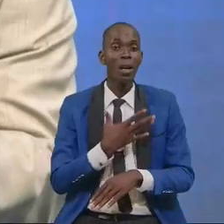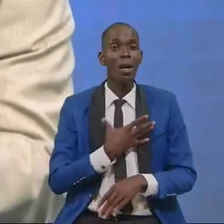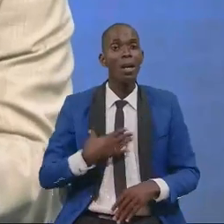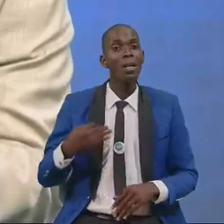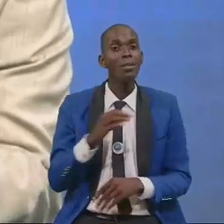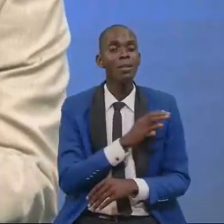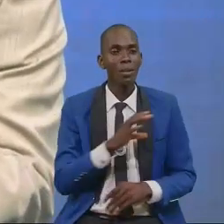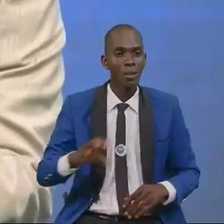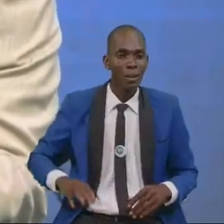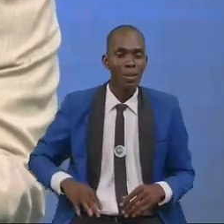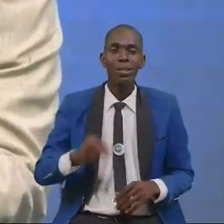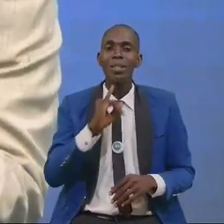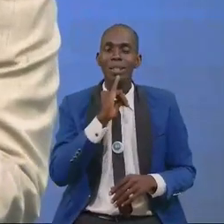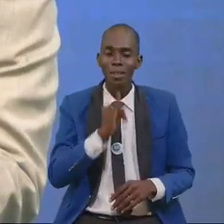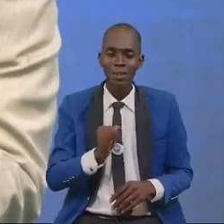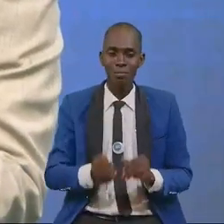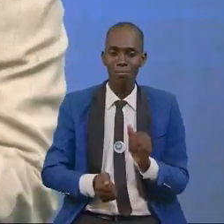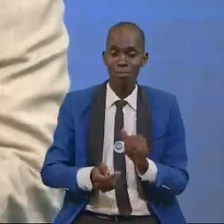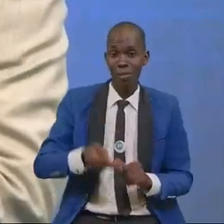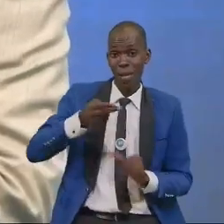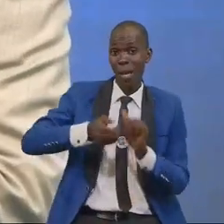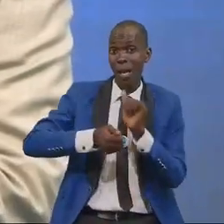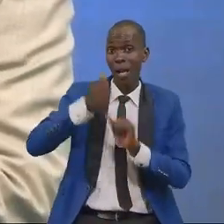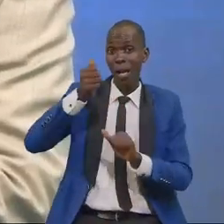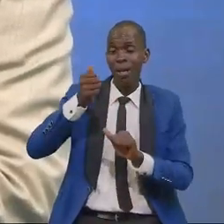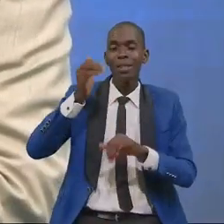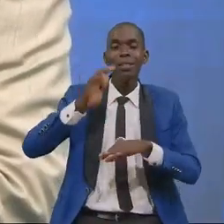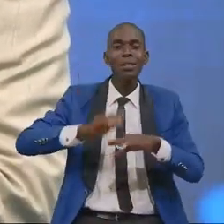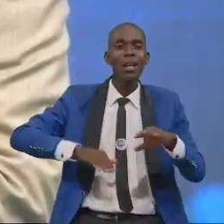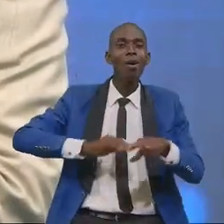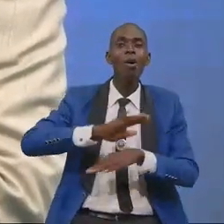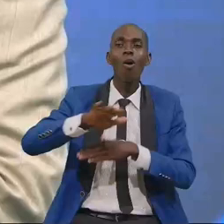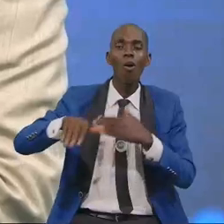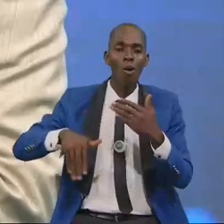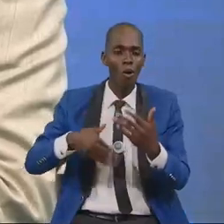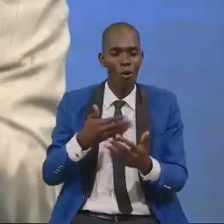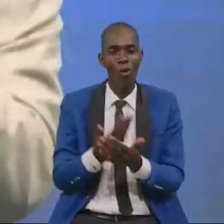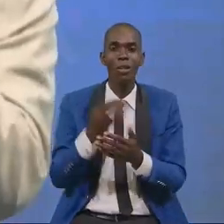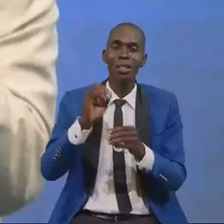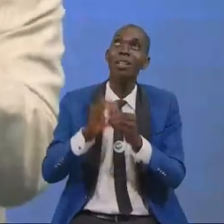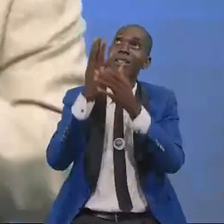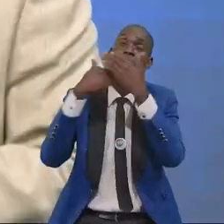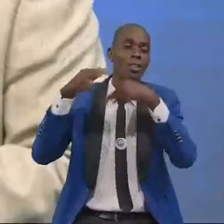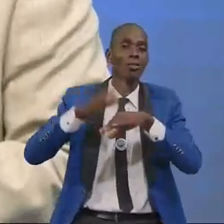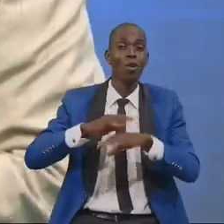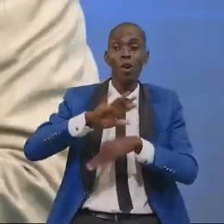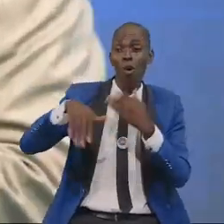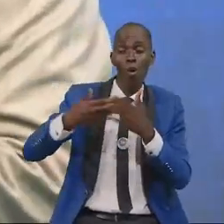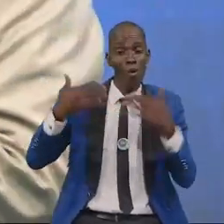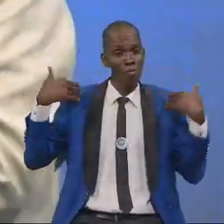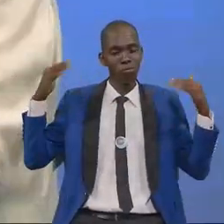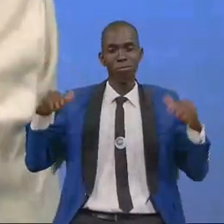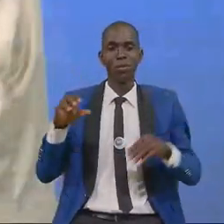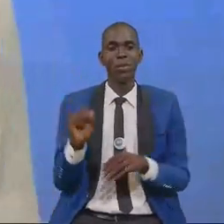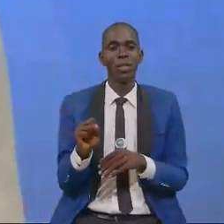est plus élevé que que tous ceux qui sont au ciel tous les ans c'est